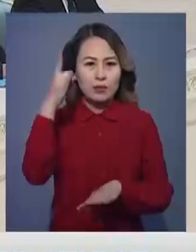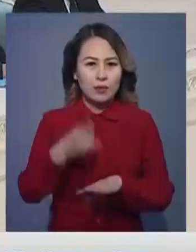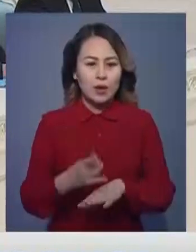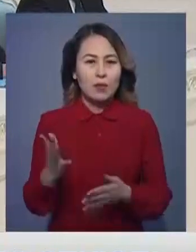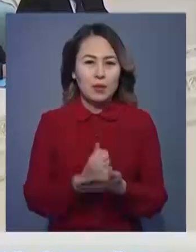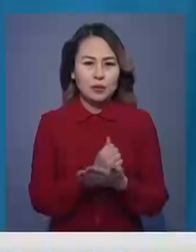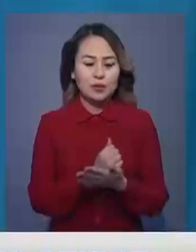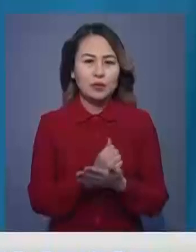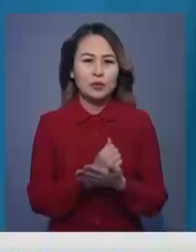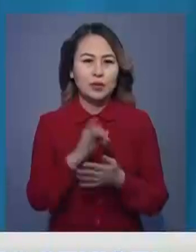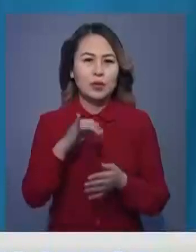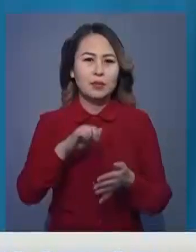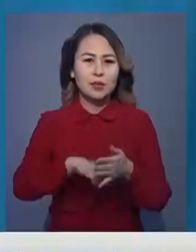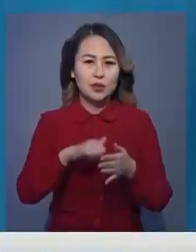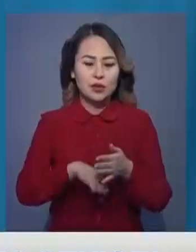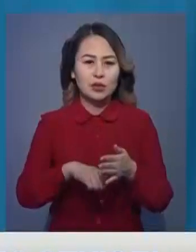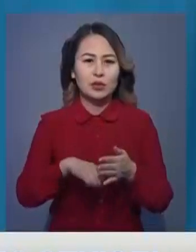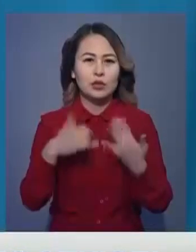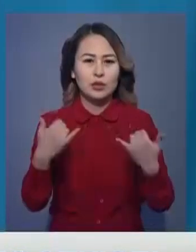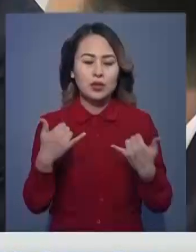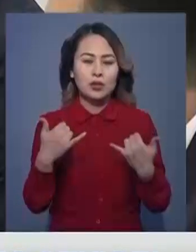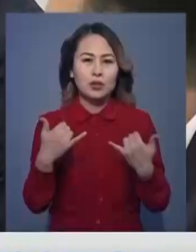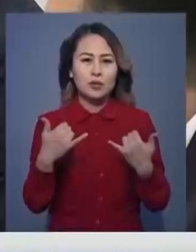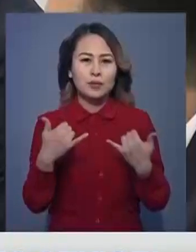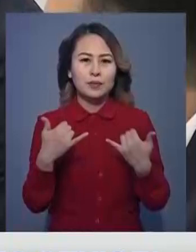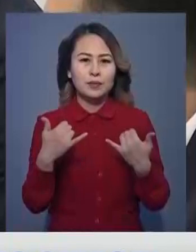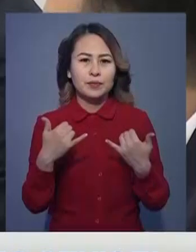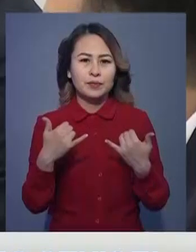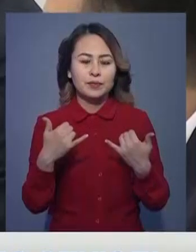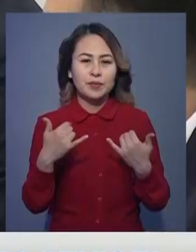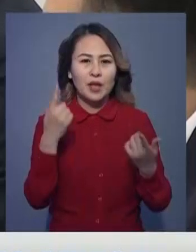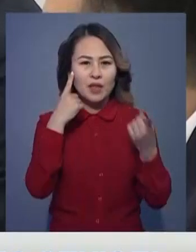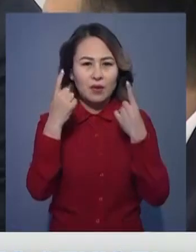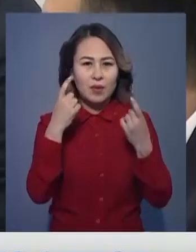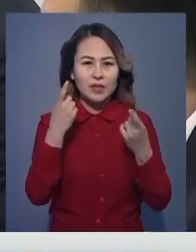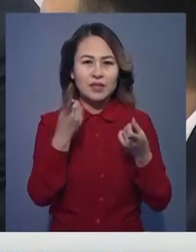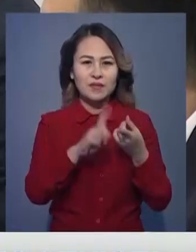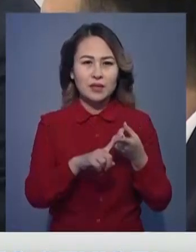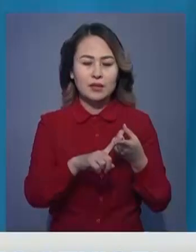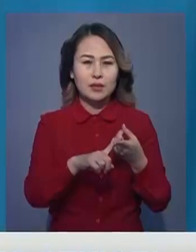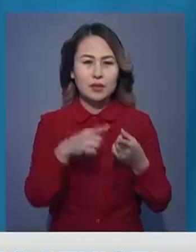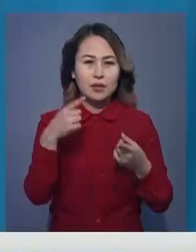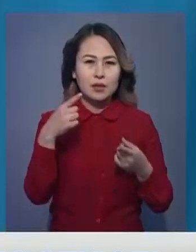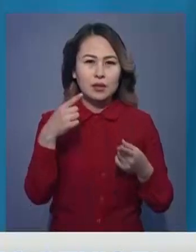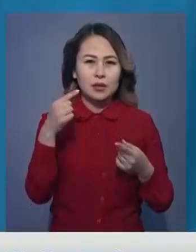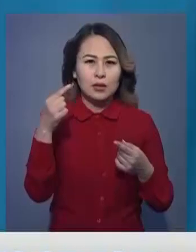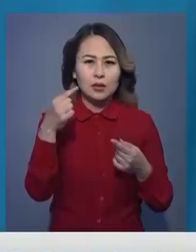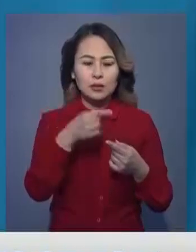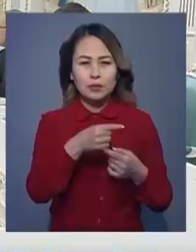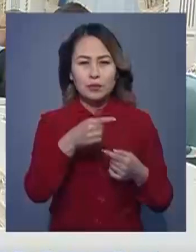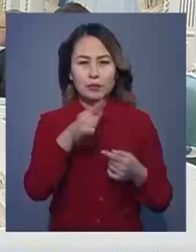болды. Соның салдарынан қазіргі мағлұмат бойынша 12 адам қаза